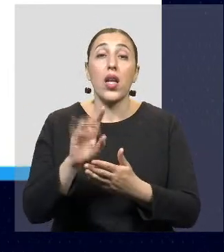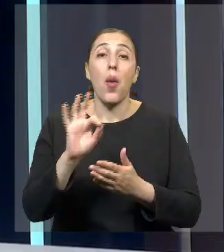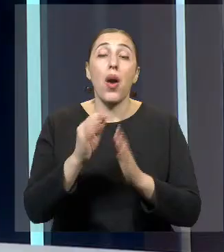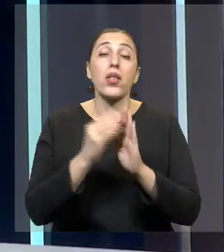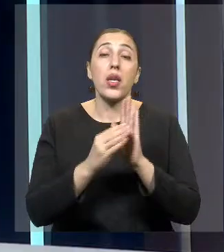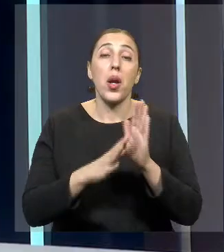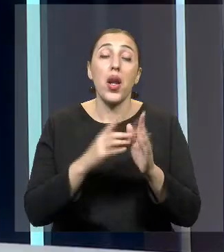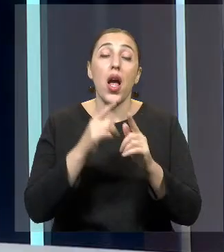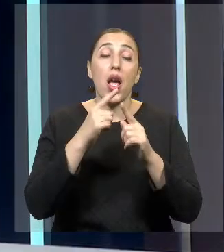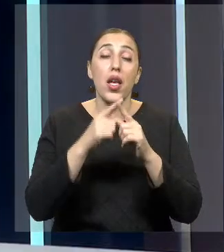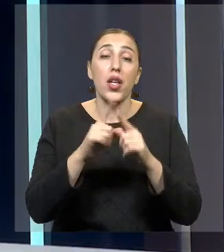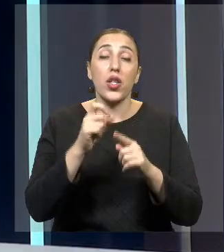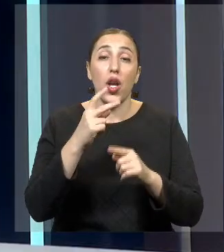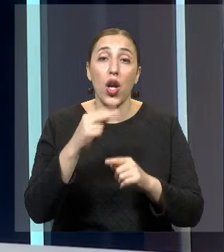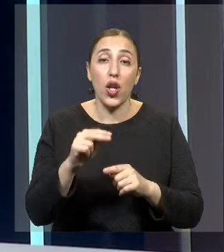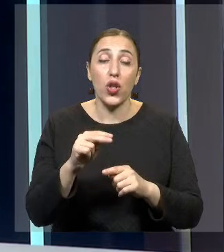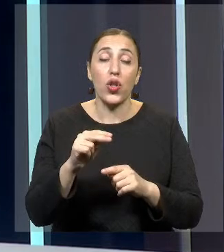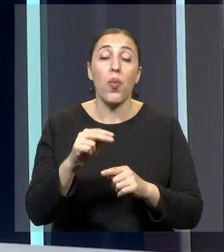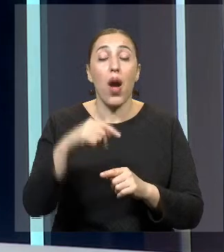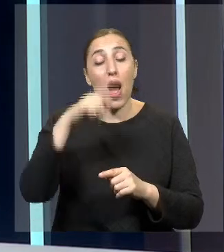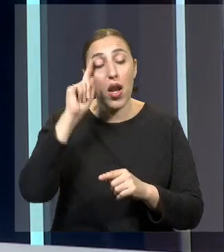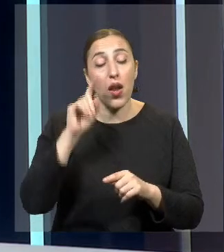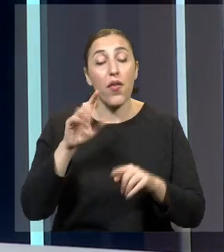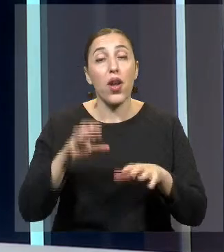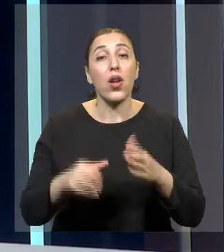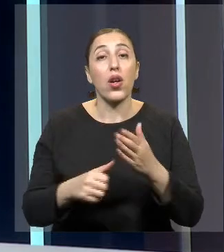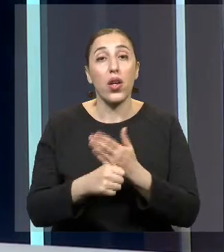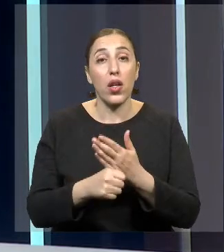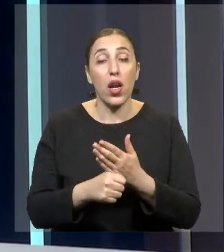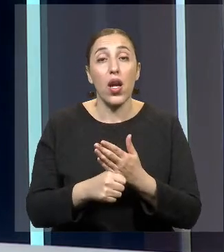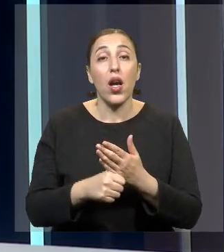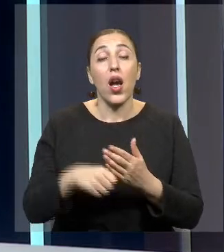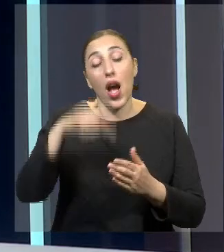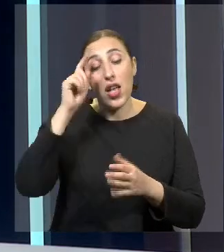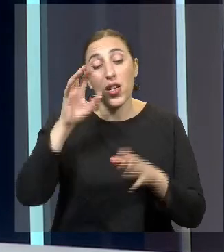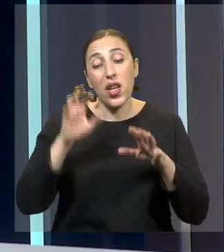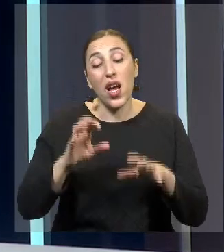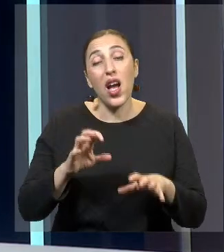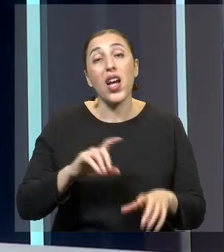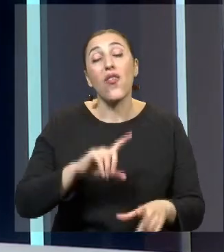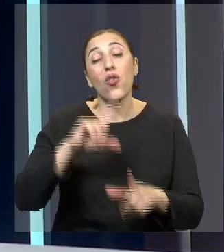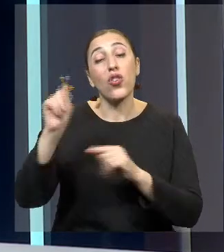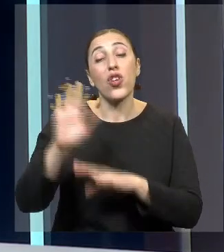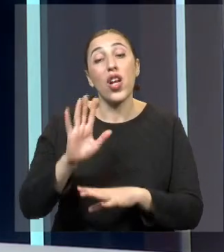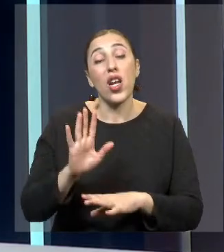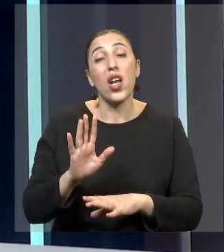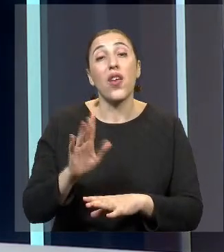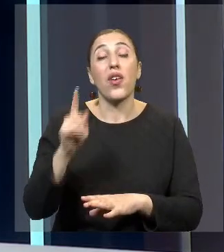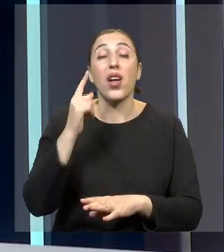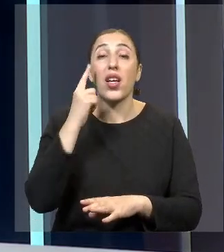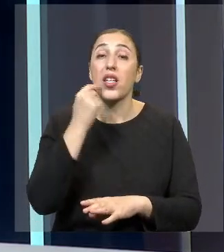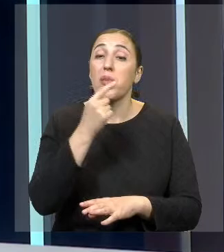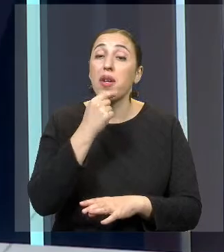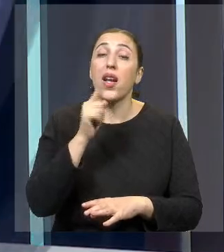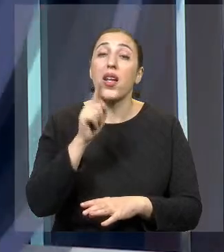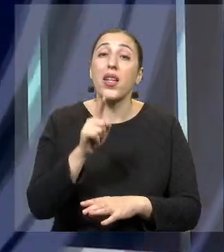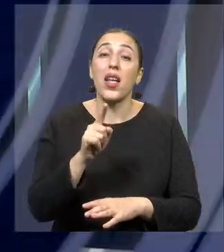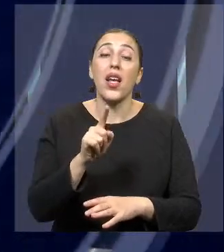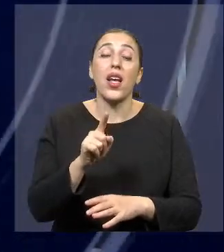ալիև է ոգնականը պնդելով, թե այսոյ գրանադա չգնալով, ադրվեջանը Հայաստանի հետ վանախսություններիս չէ, որ հրաժարվել է։